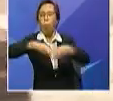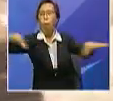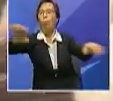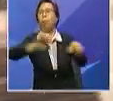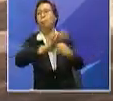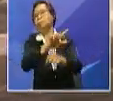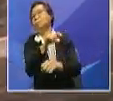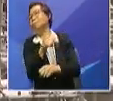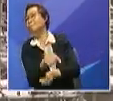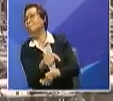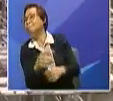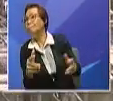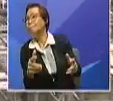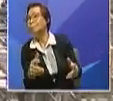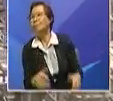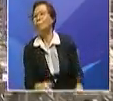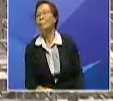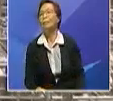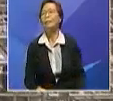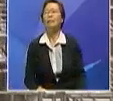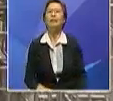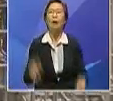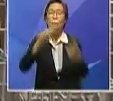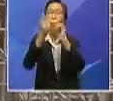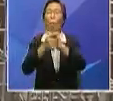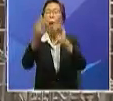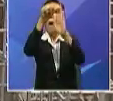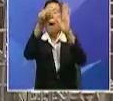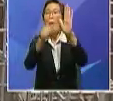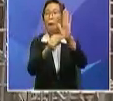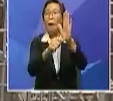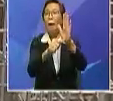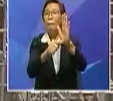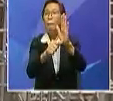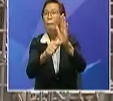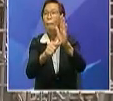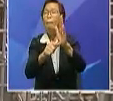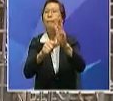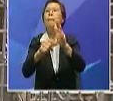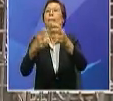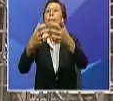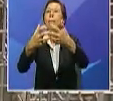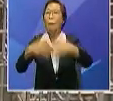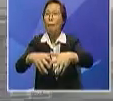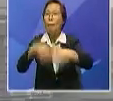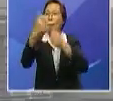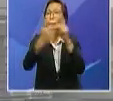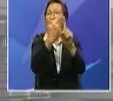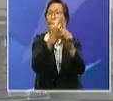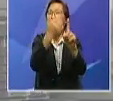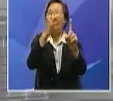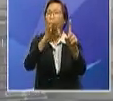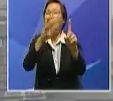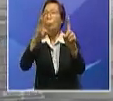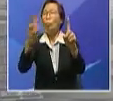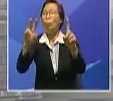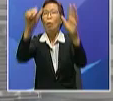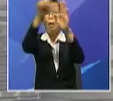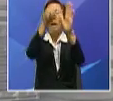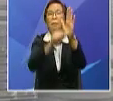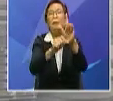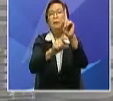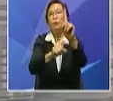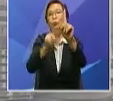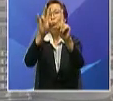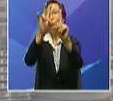komik 19 Selain itu final akta berhubungan perusahaan 1967 ataupun dalam kurungan akta